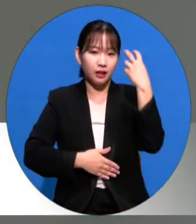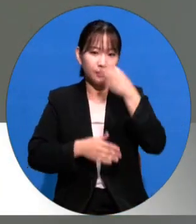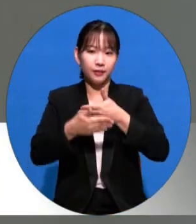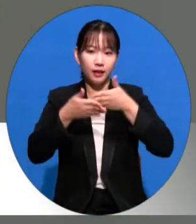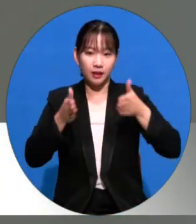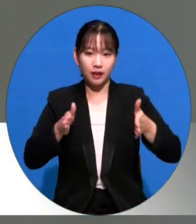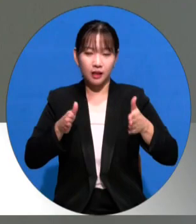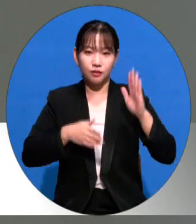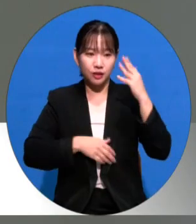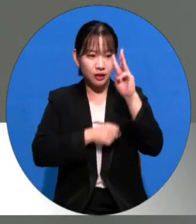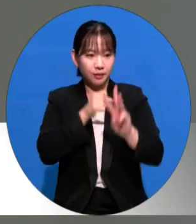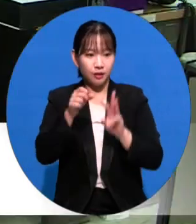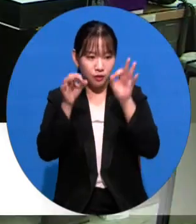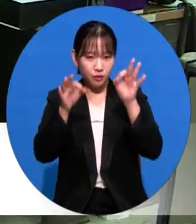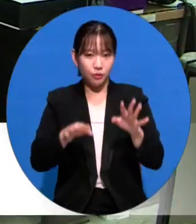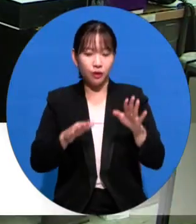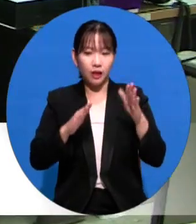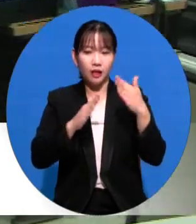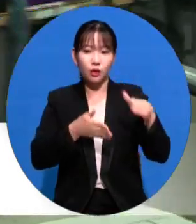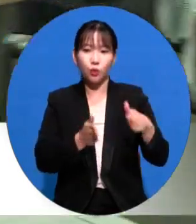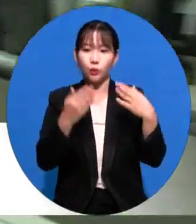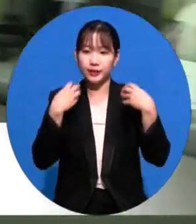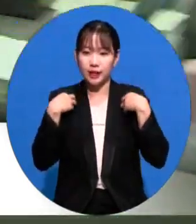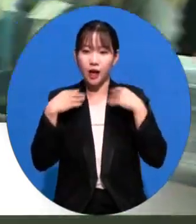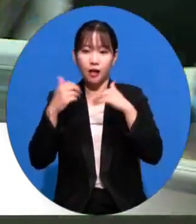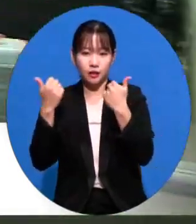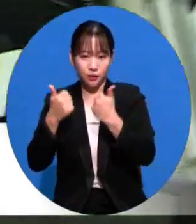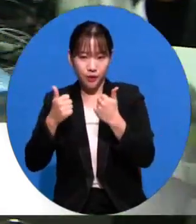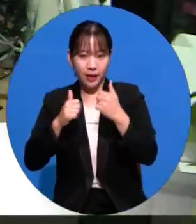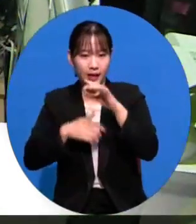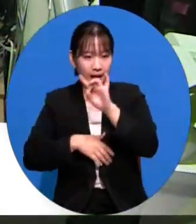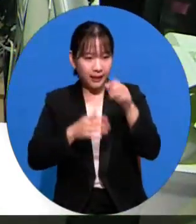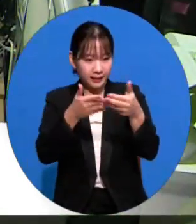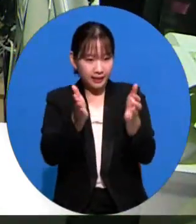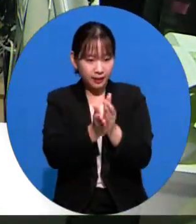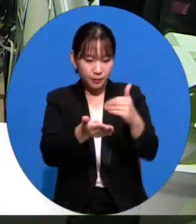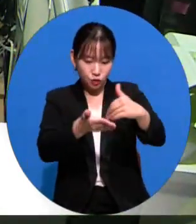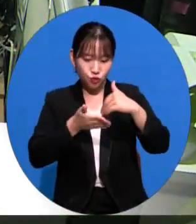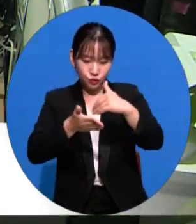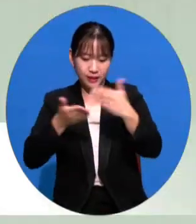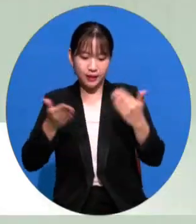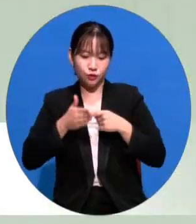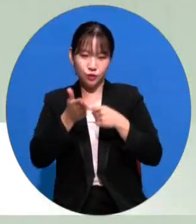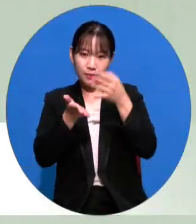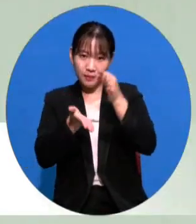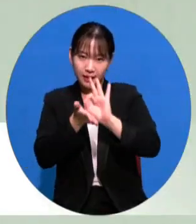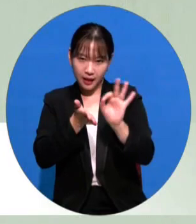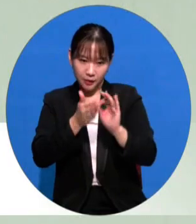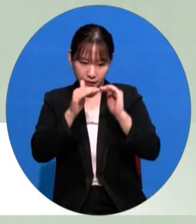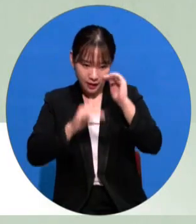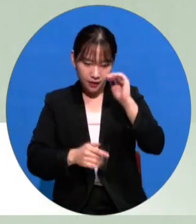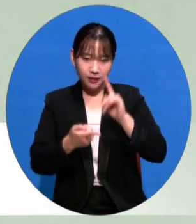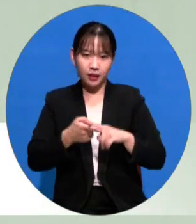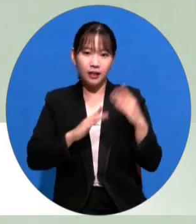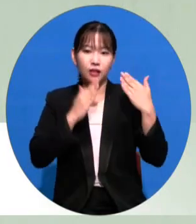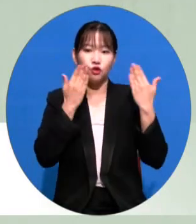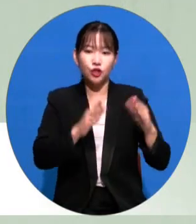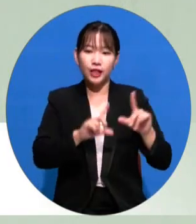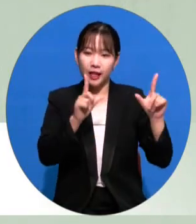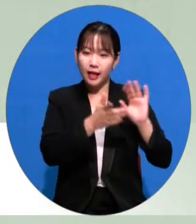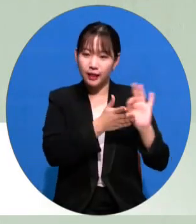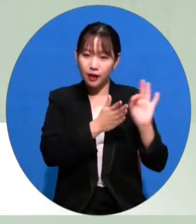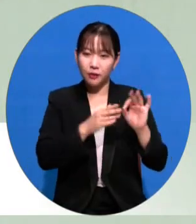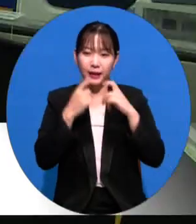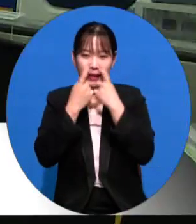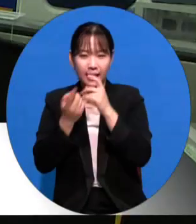감사관실은 최근 3년 동안 본청과 의회 등 각 부서가 지출한 업무 추진비 내역을 대상으로 공휴일 사용이나 부서장